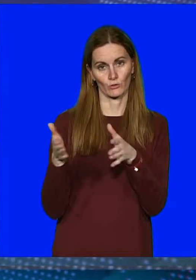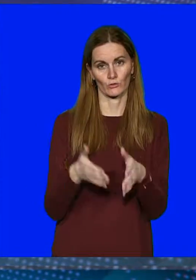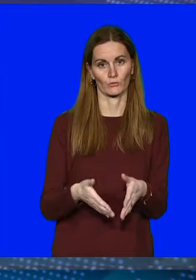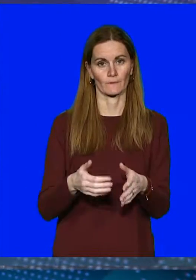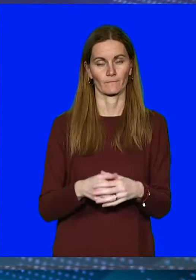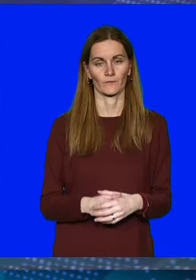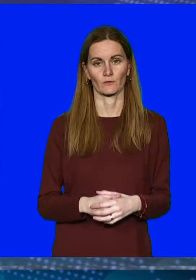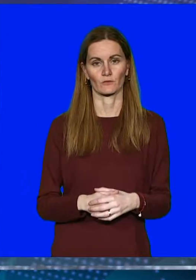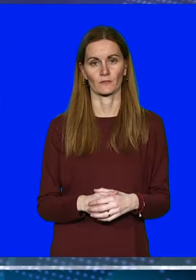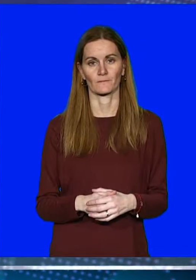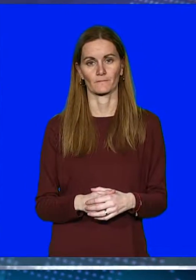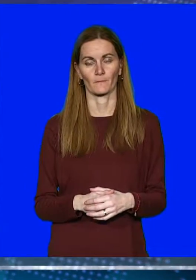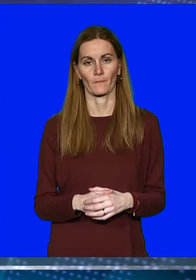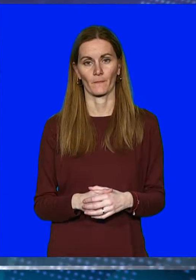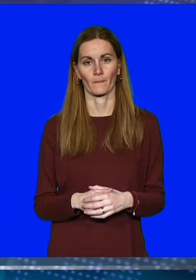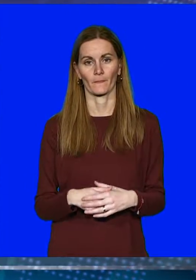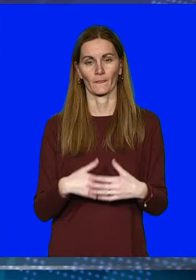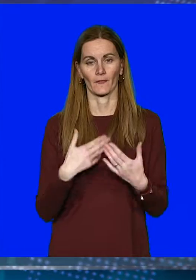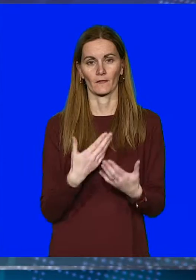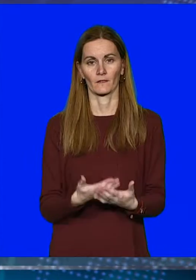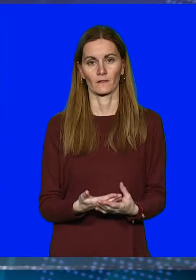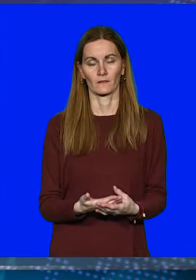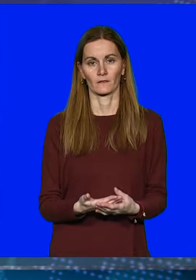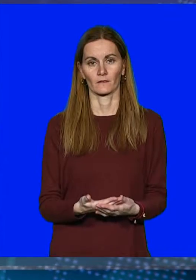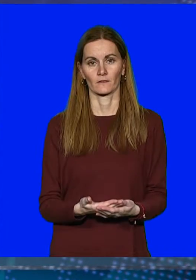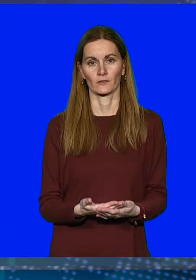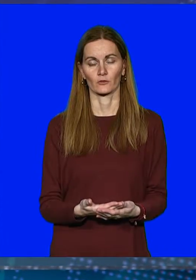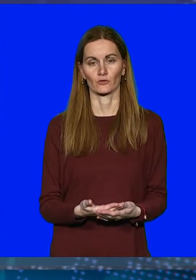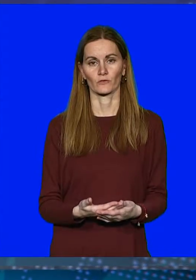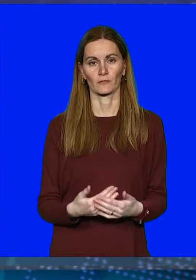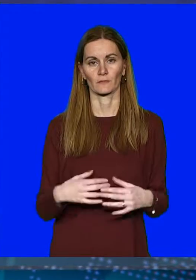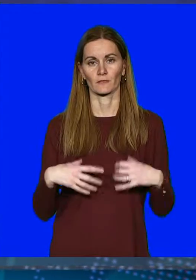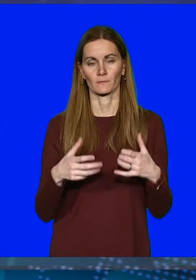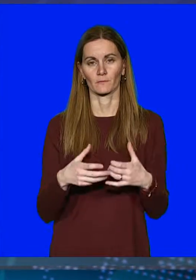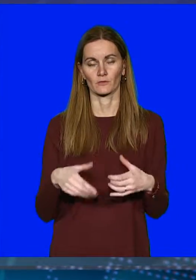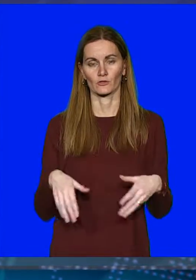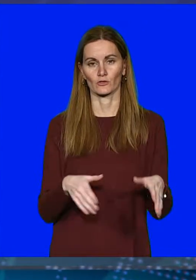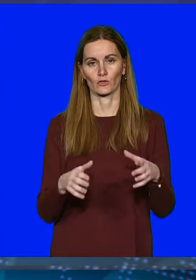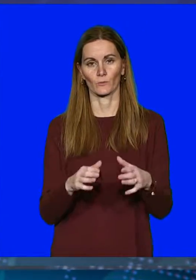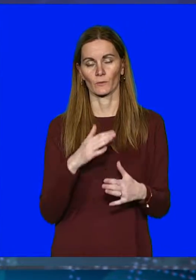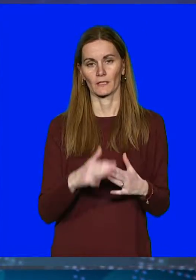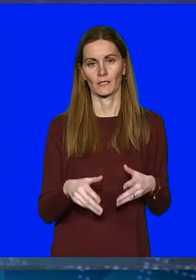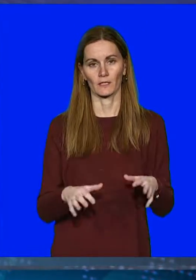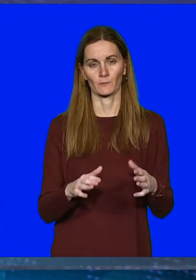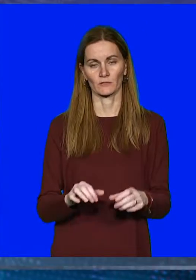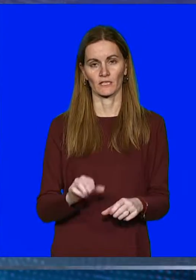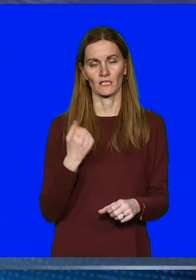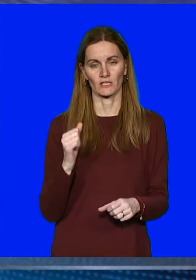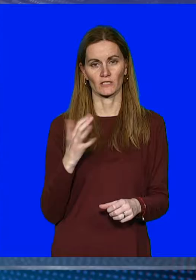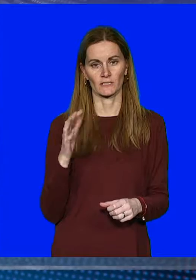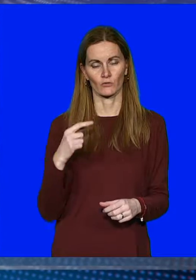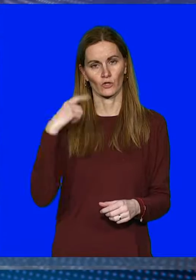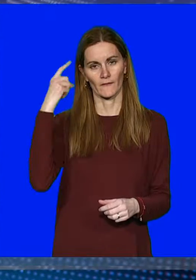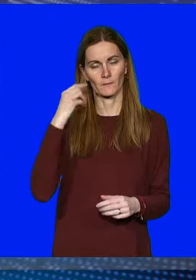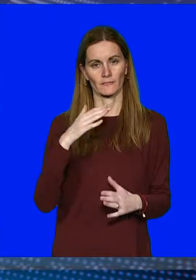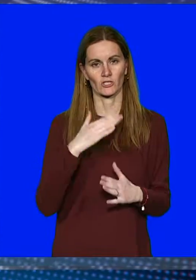je došlo, tako da bit će još pjesama. Još uvijek bih htio s tobom na kraj puta držat te za ruku kad misliš na